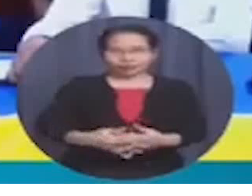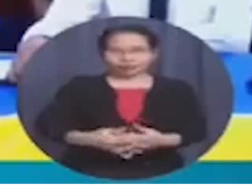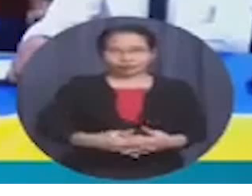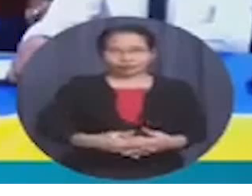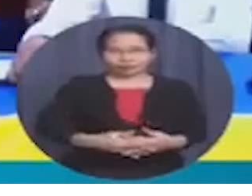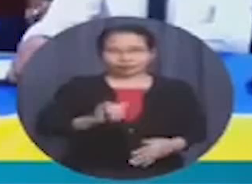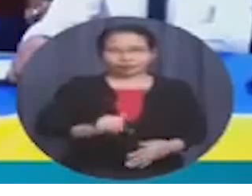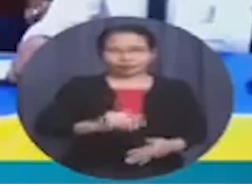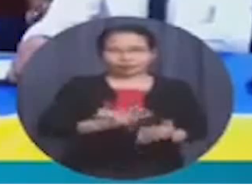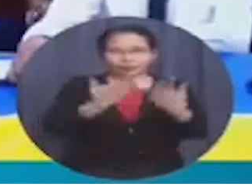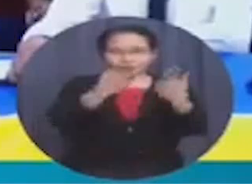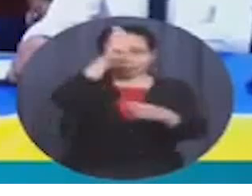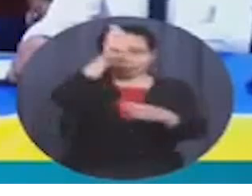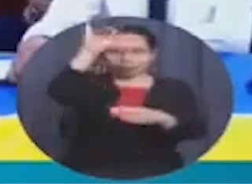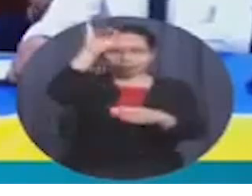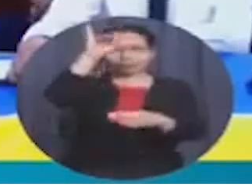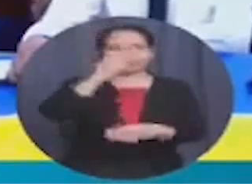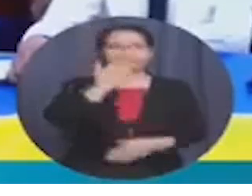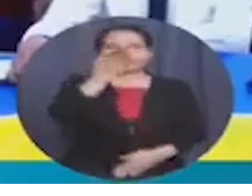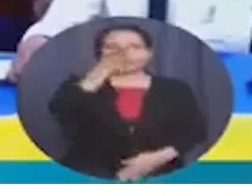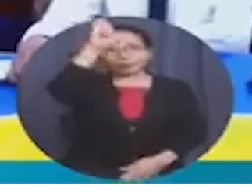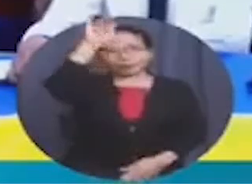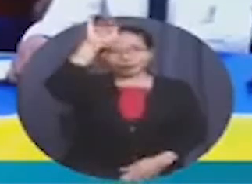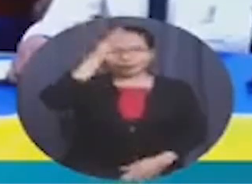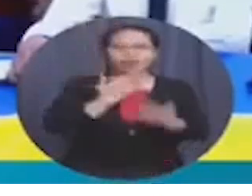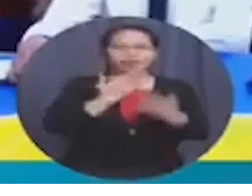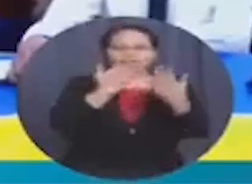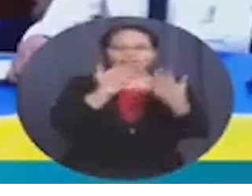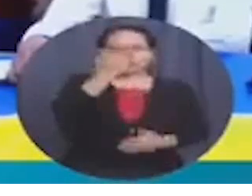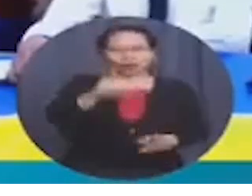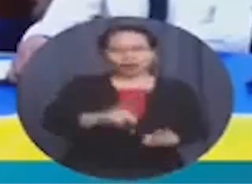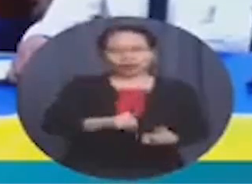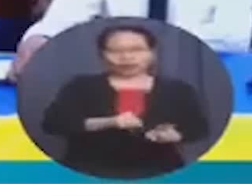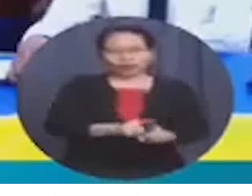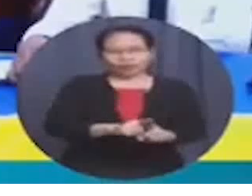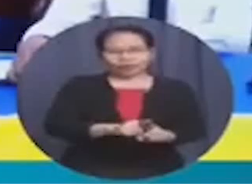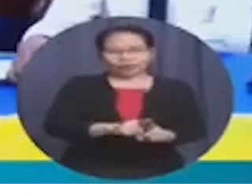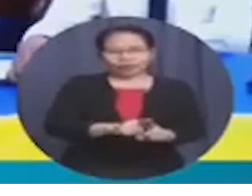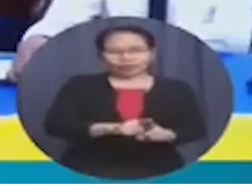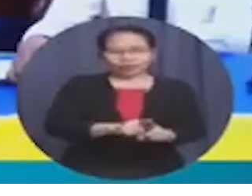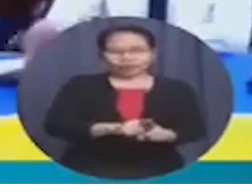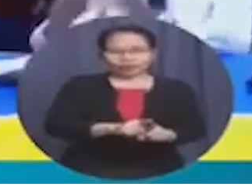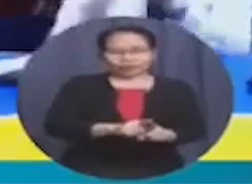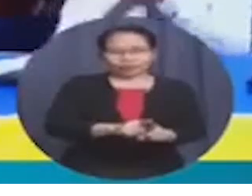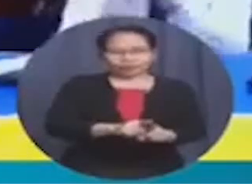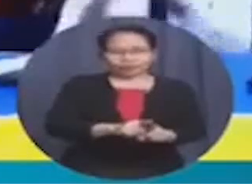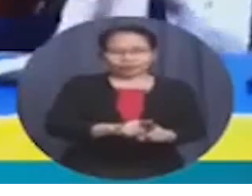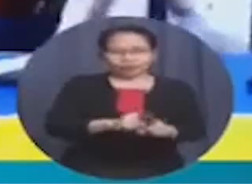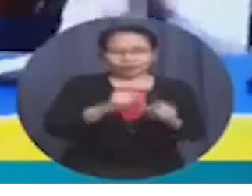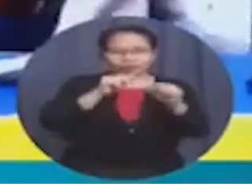Opo. Salamat po, Brother Ere. Salamat din. Samahan ka nawa ng Panginoon, kapatid.